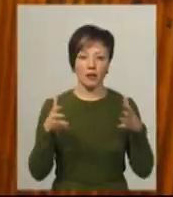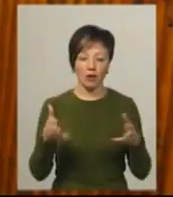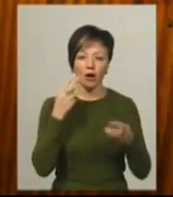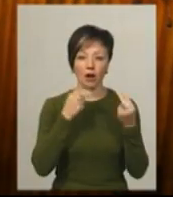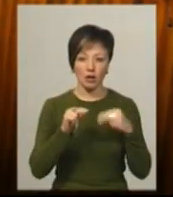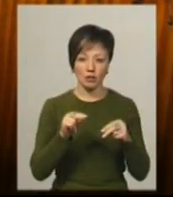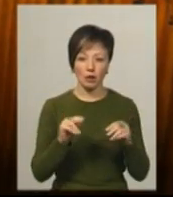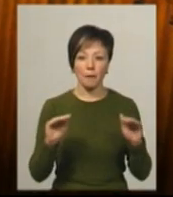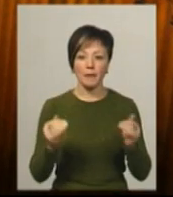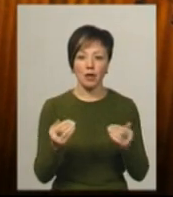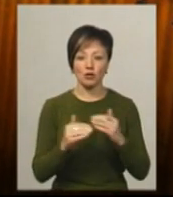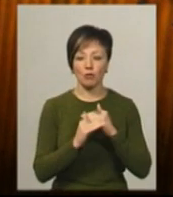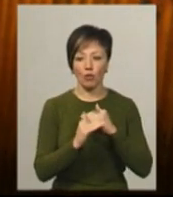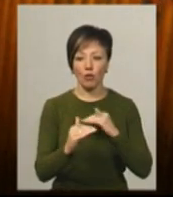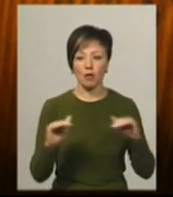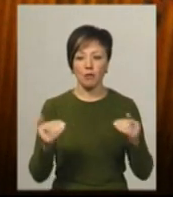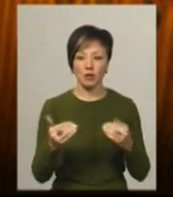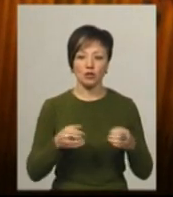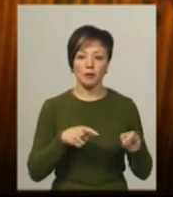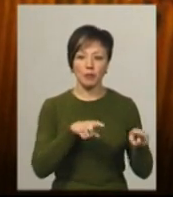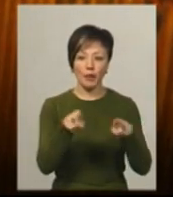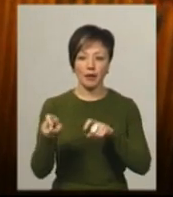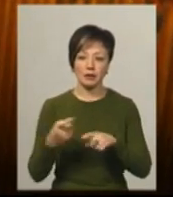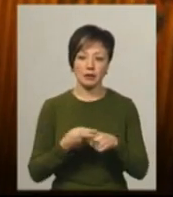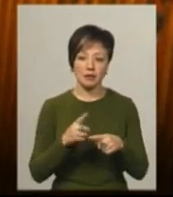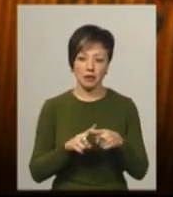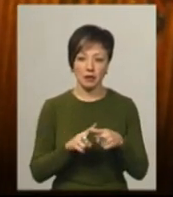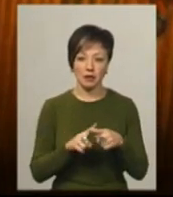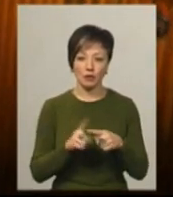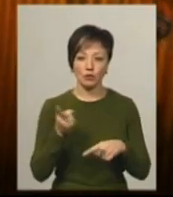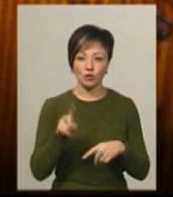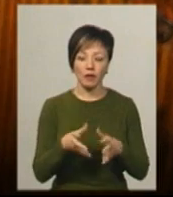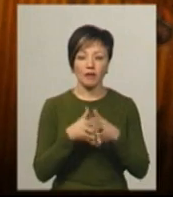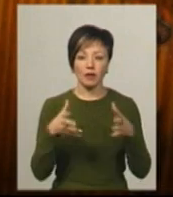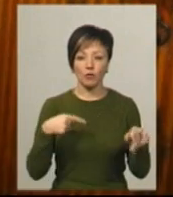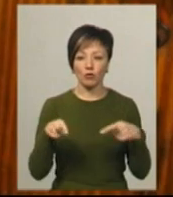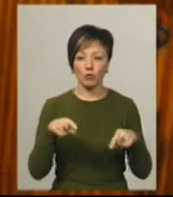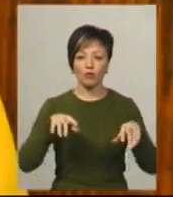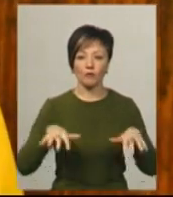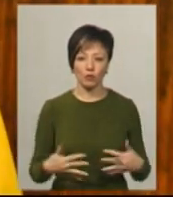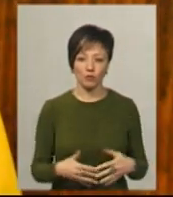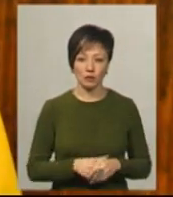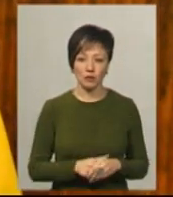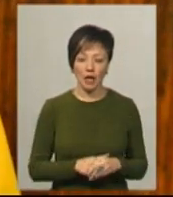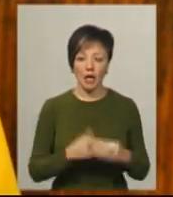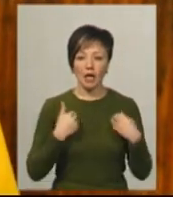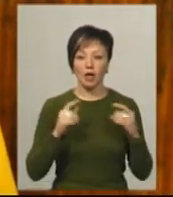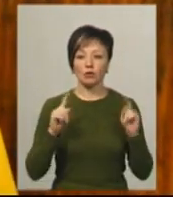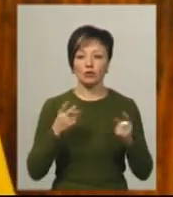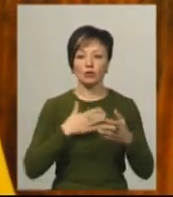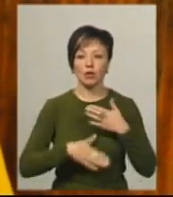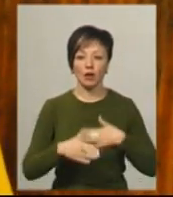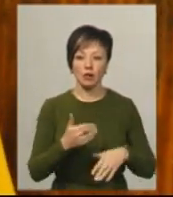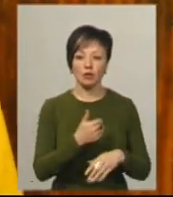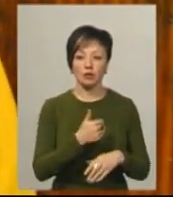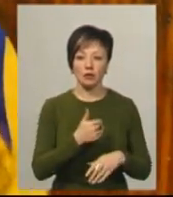краще. Менше поле, менше бігати. Це тому, що на великому футболі ти дуже втомлюєшся. Я дуже рада,